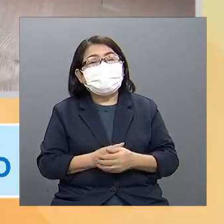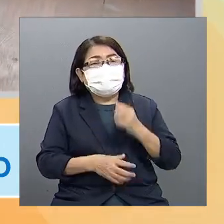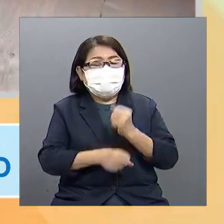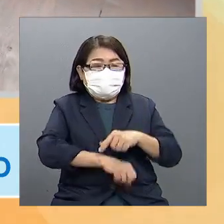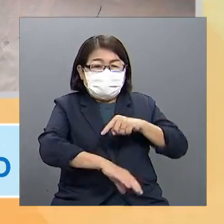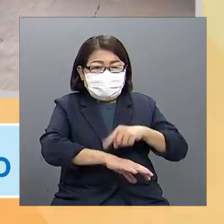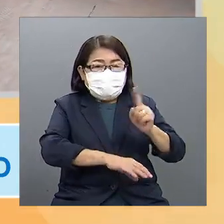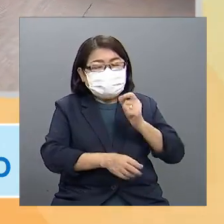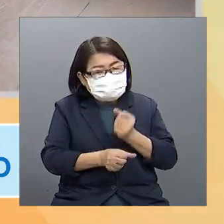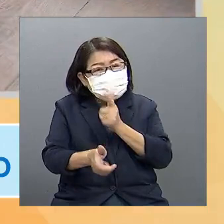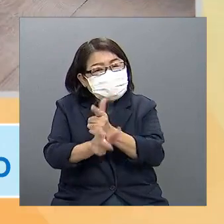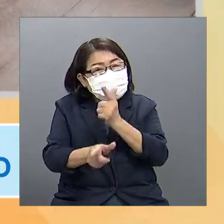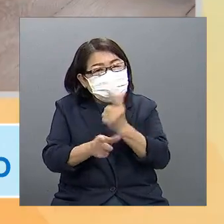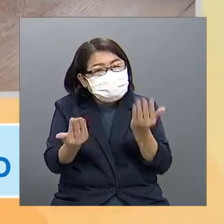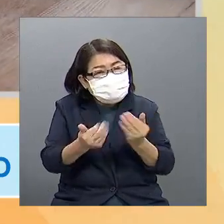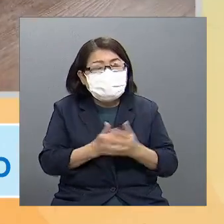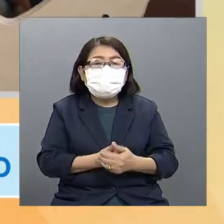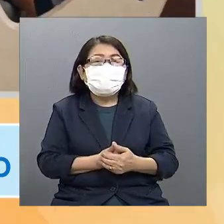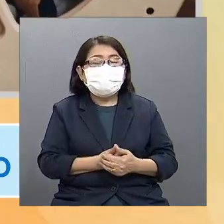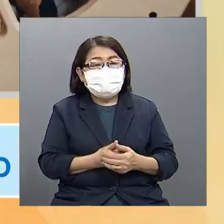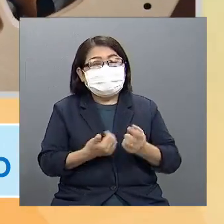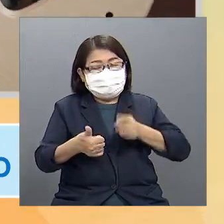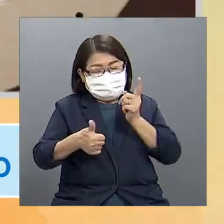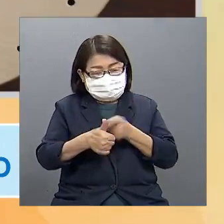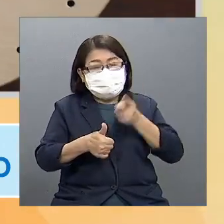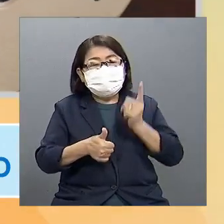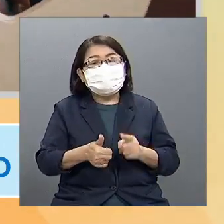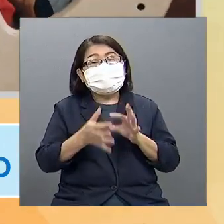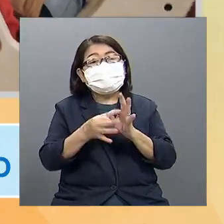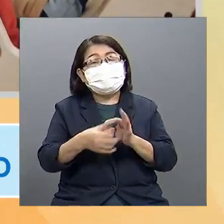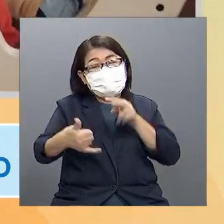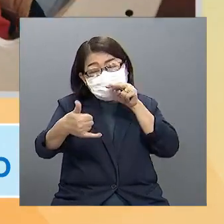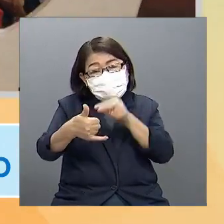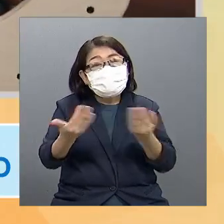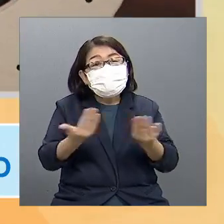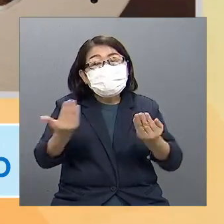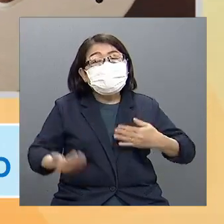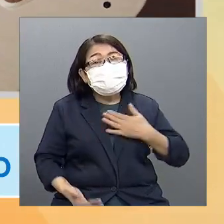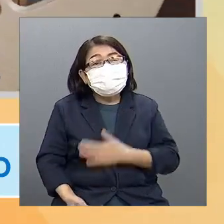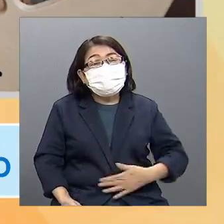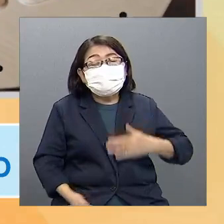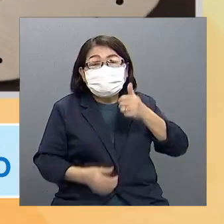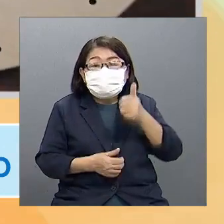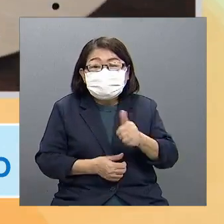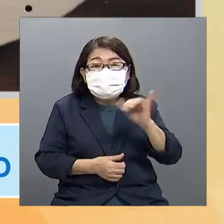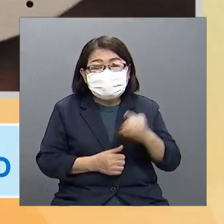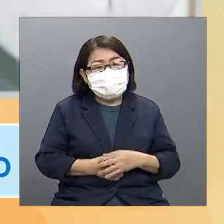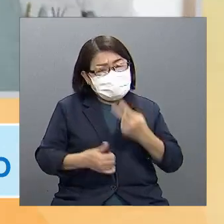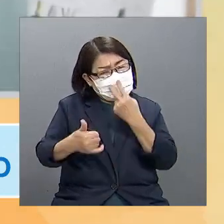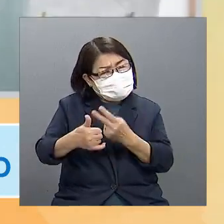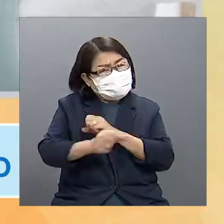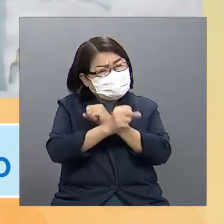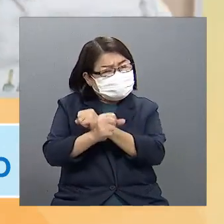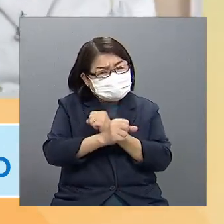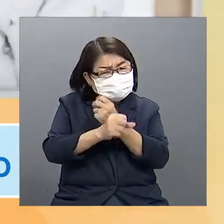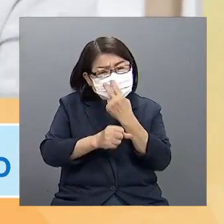การที่เราพูดเรื่องสุขภาพก่อนค่ะถ้าเรามีความระมัดระวังอยู่เสมอกับไปที่หลักพื้นฐ